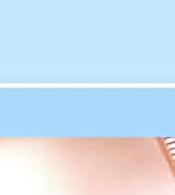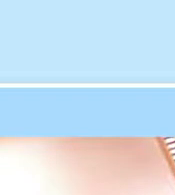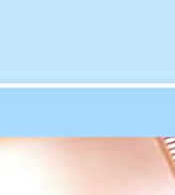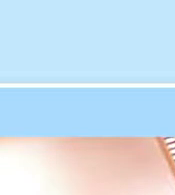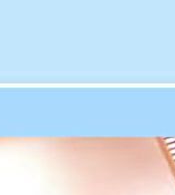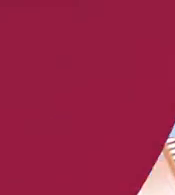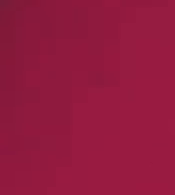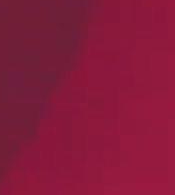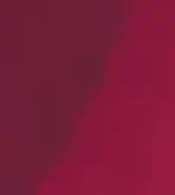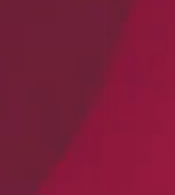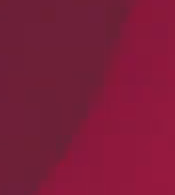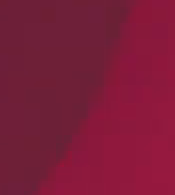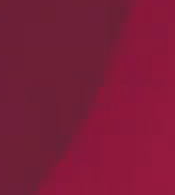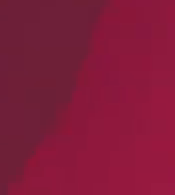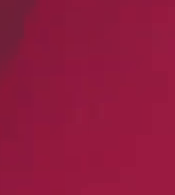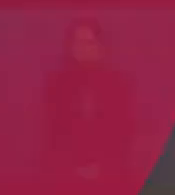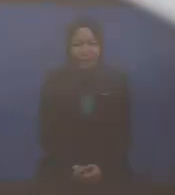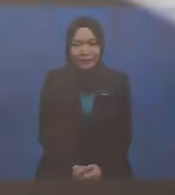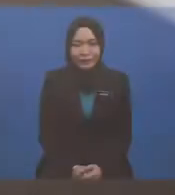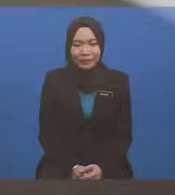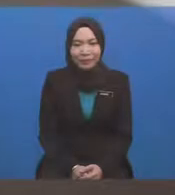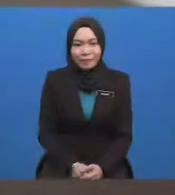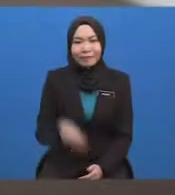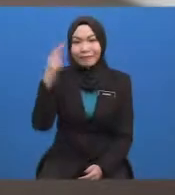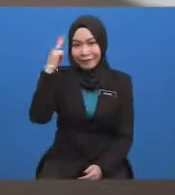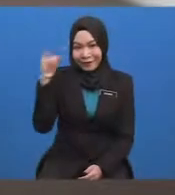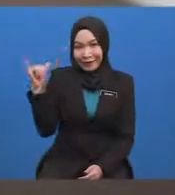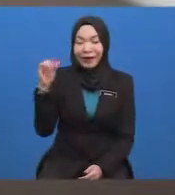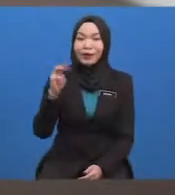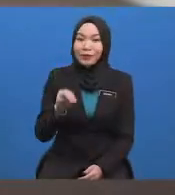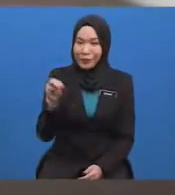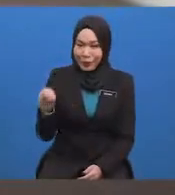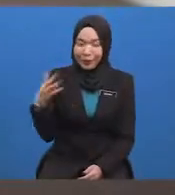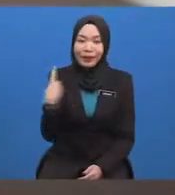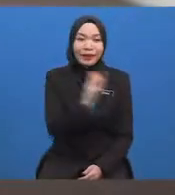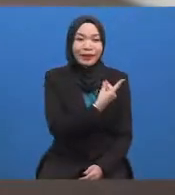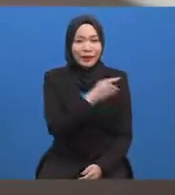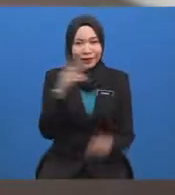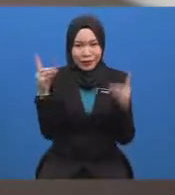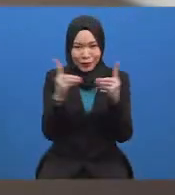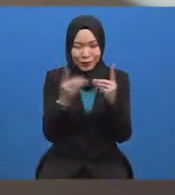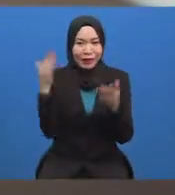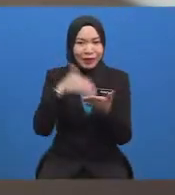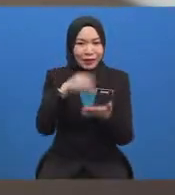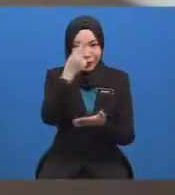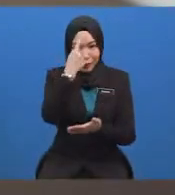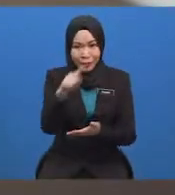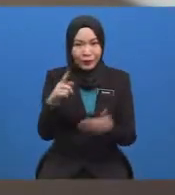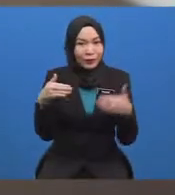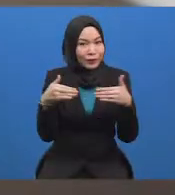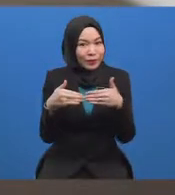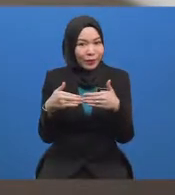untuk menjeda Hai murid-murid kita berjumpa lagi untuk sambungan